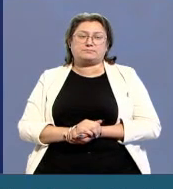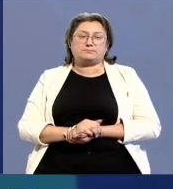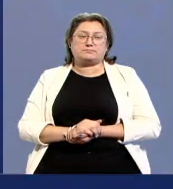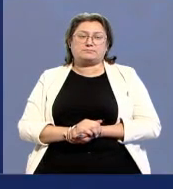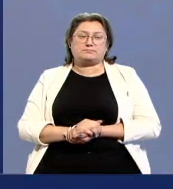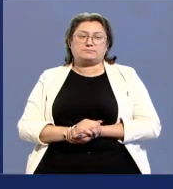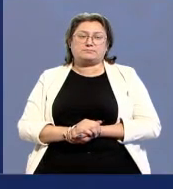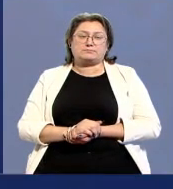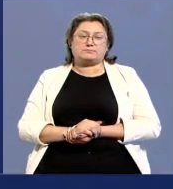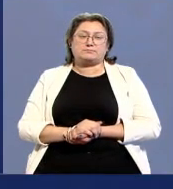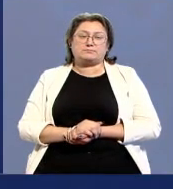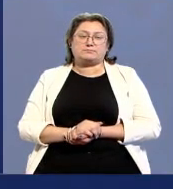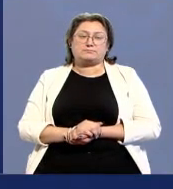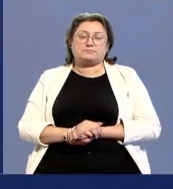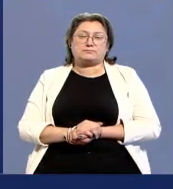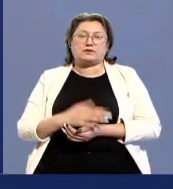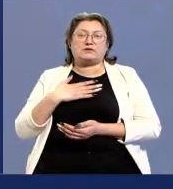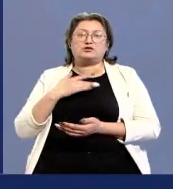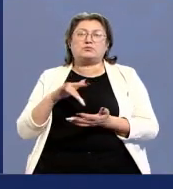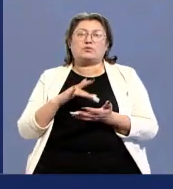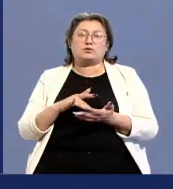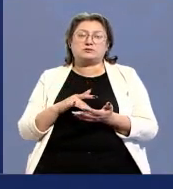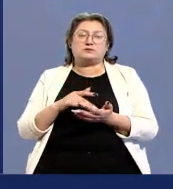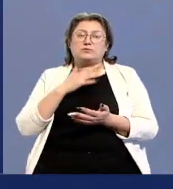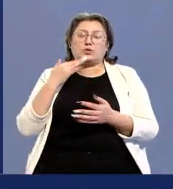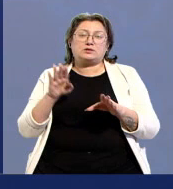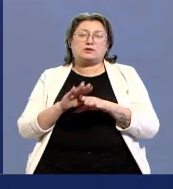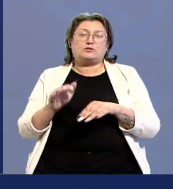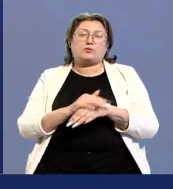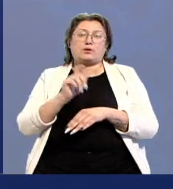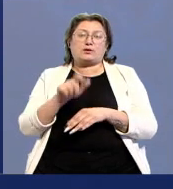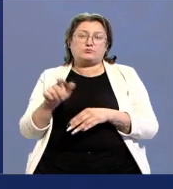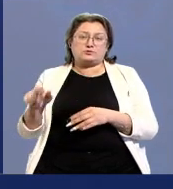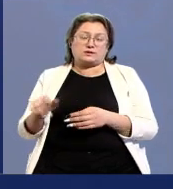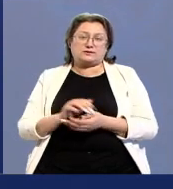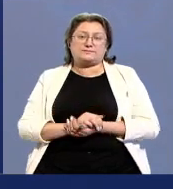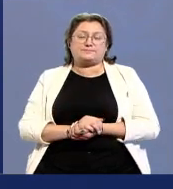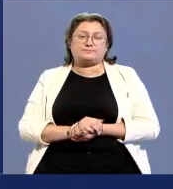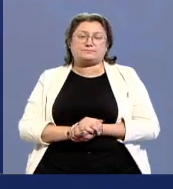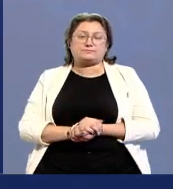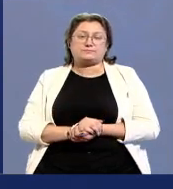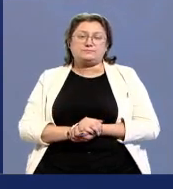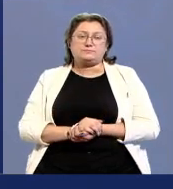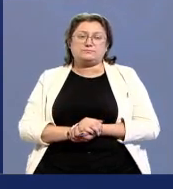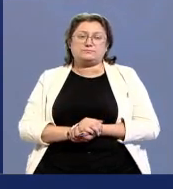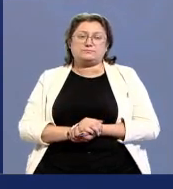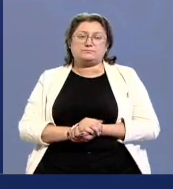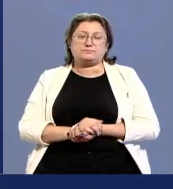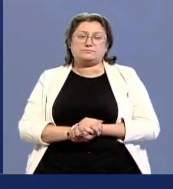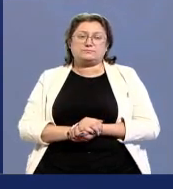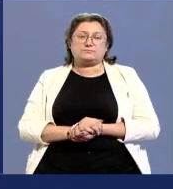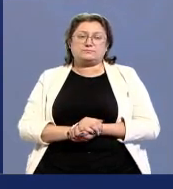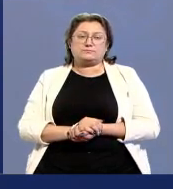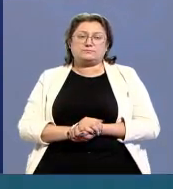людей рядом. Сплошь и рядом, их много. Қаламызда қайырымды жандар көп, тек олардың есімдерін еліп, еңбектері